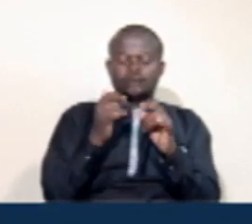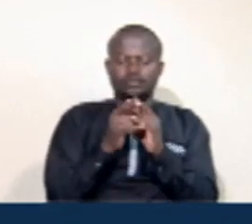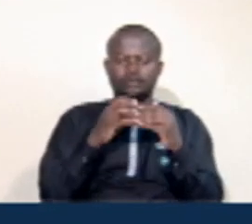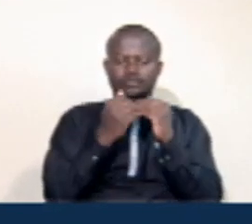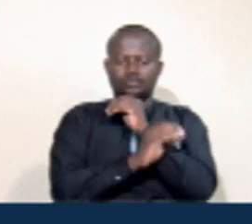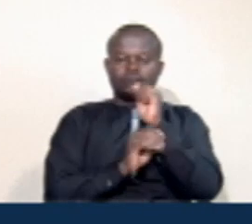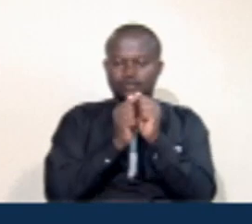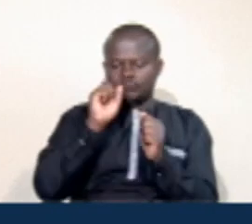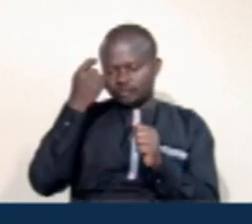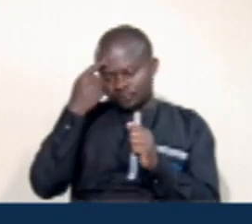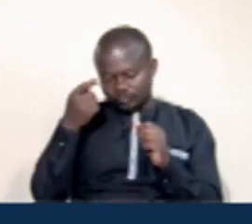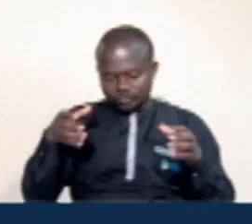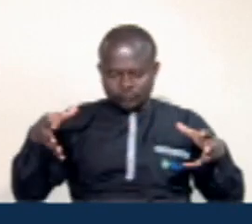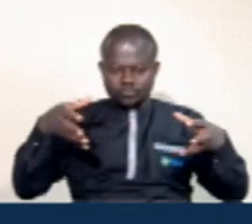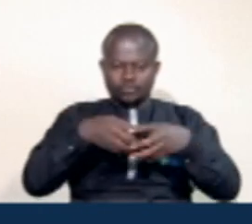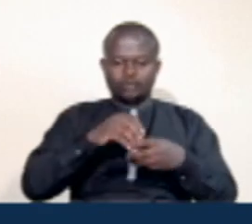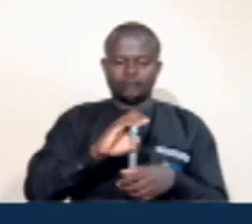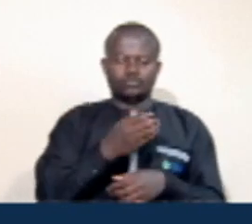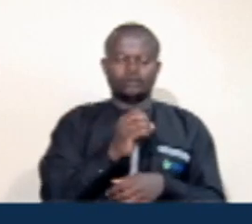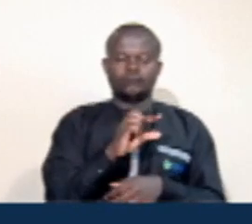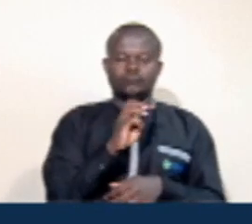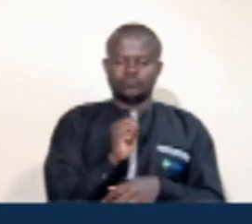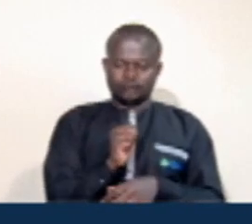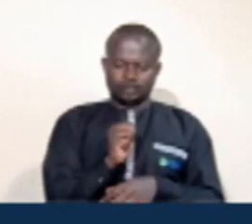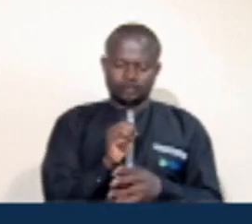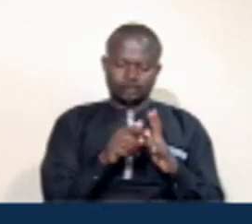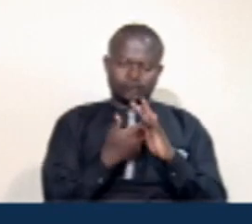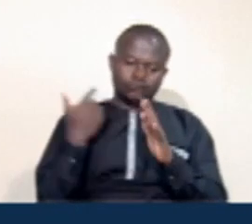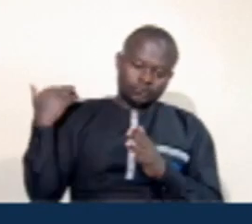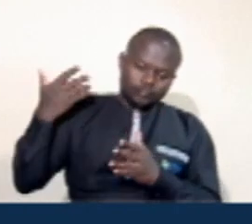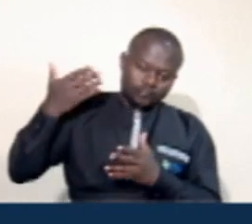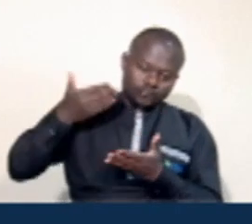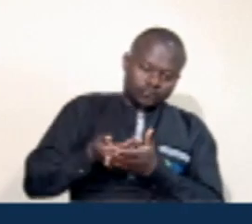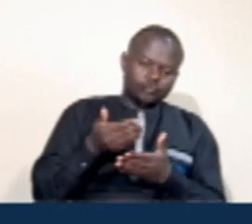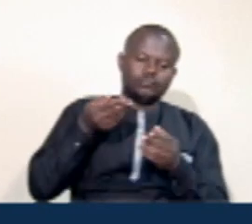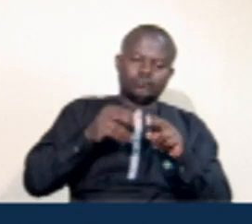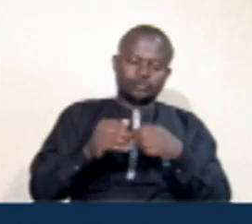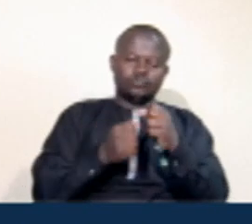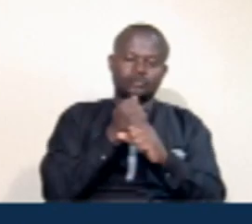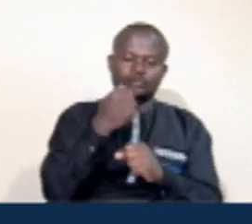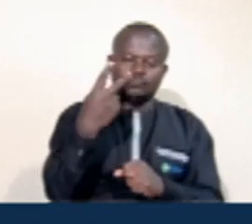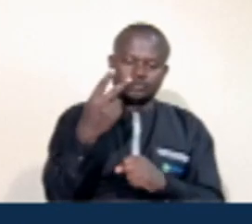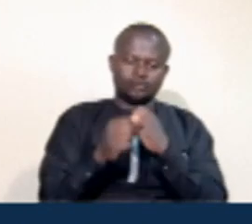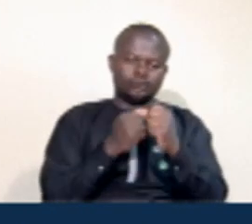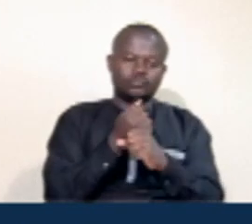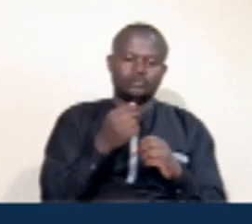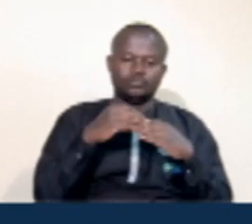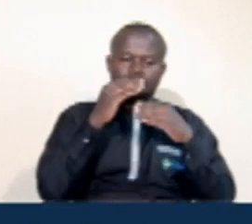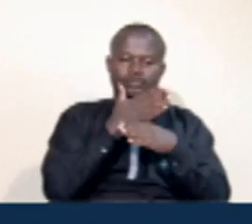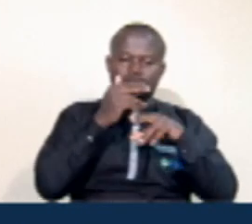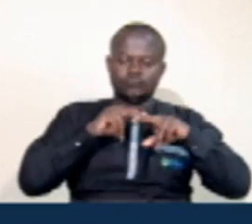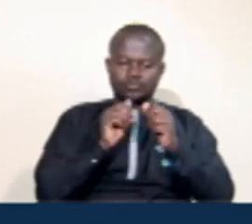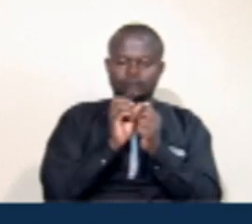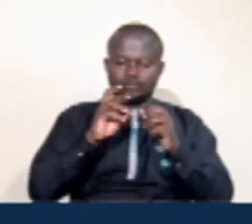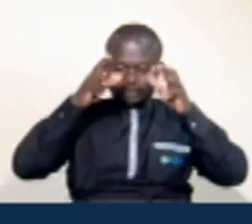na za guverinoma bahuriye mu muryango wa Commonwealth CHOGM. Guhera ubwo itangira kujya iba buri imyaka ibiri ikayoborwa na minisitiri w'intebe